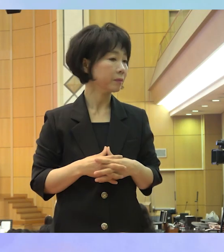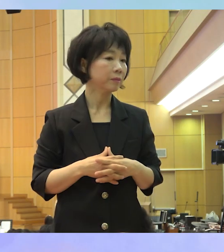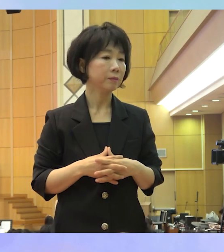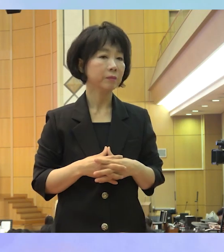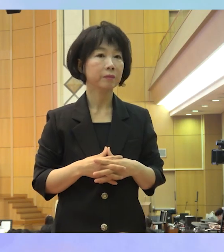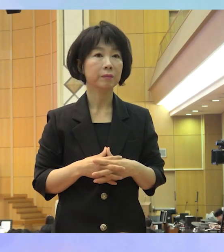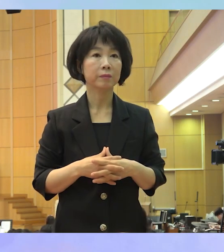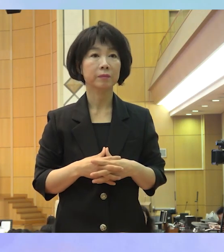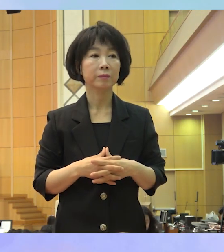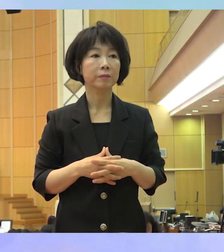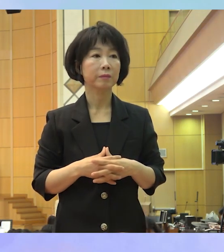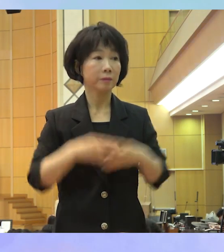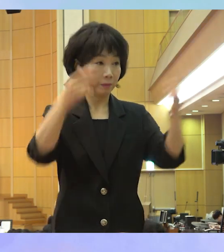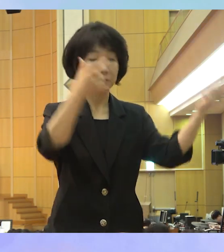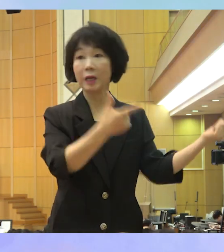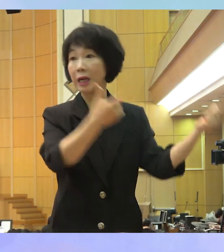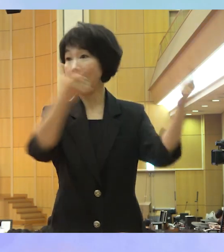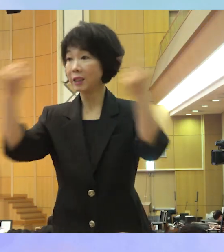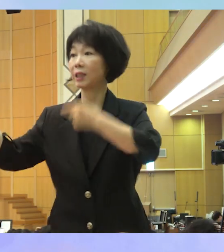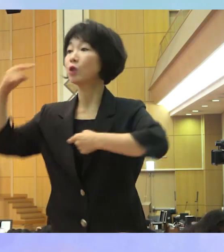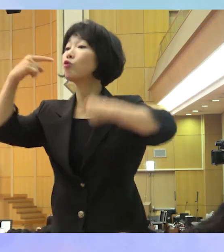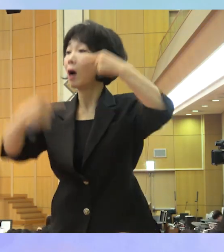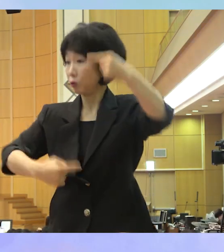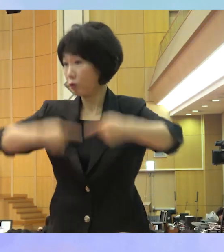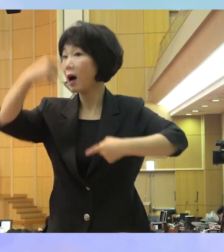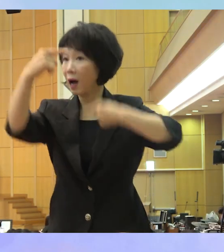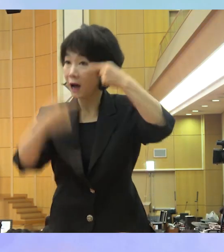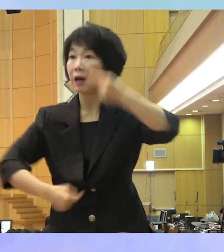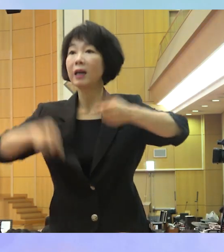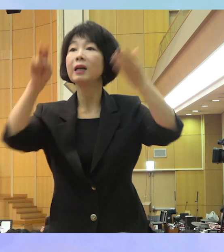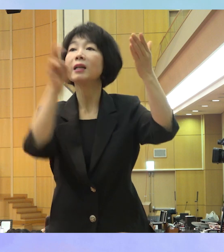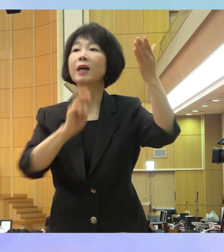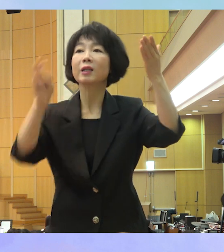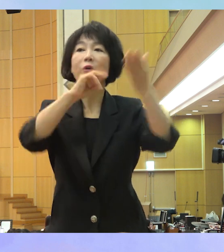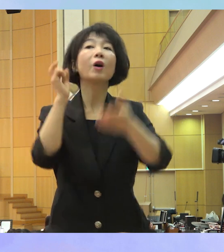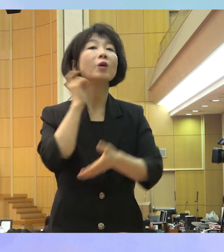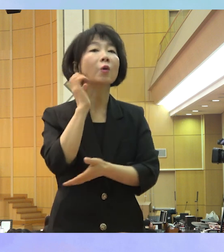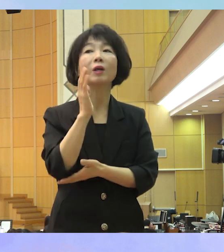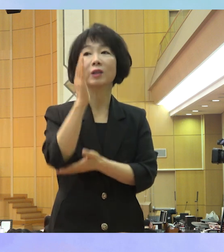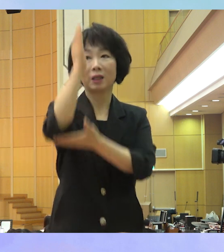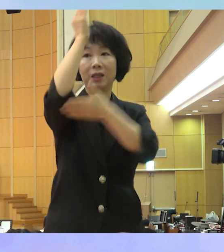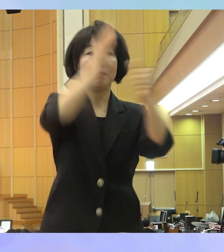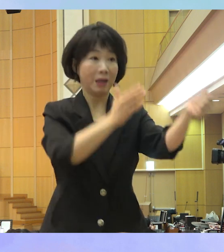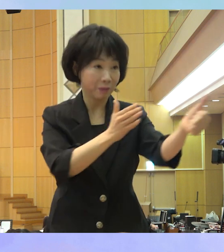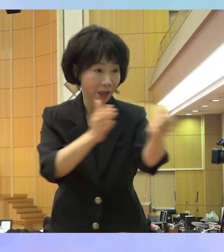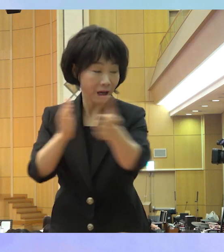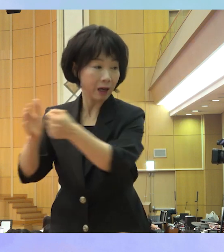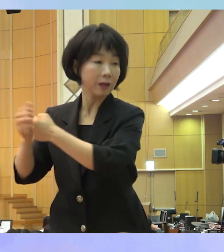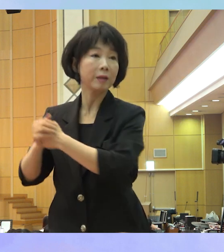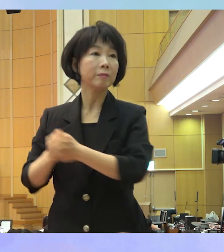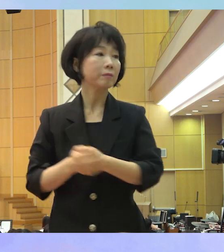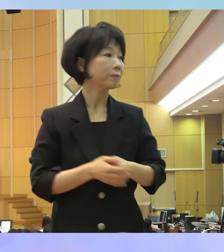할렐루야, 찬양하시면서 어버이 주일 예배를 주님께 드리겠습니다.